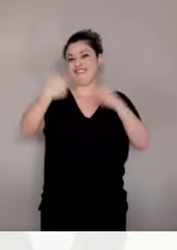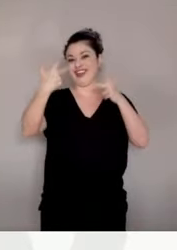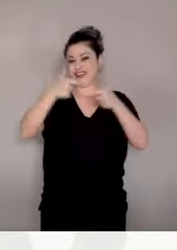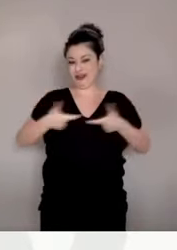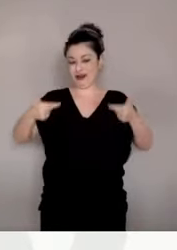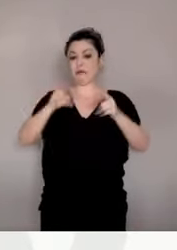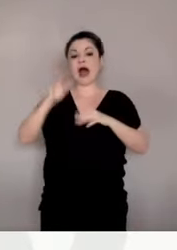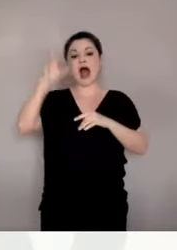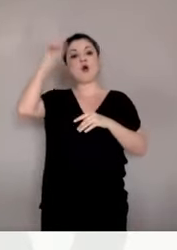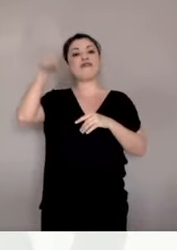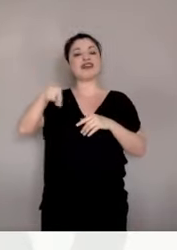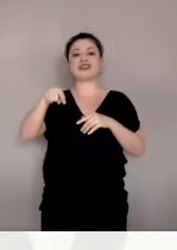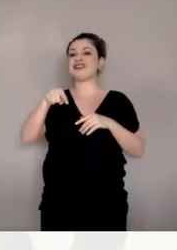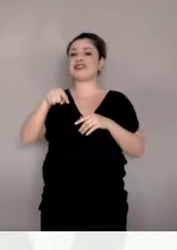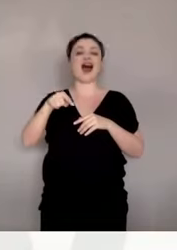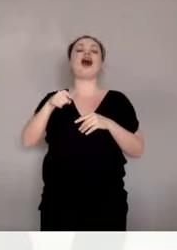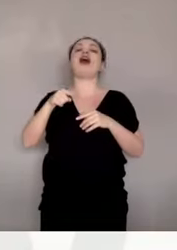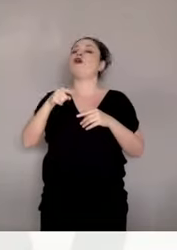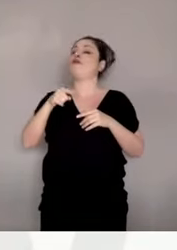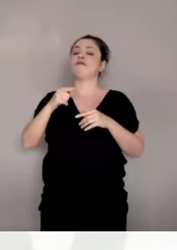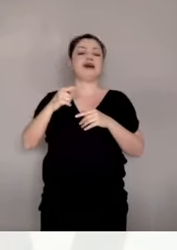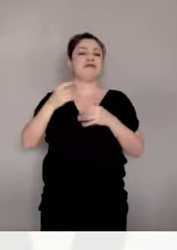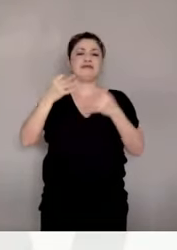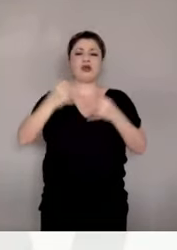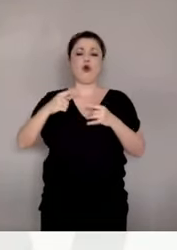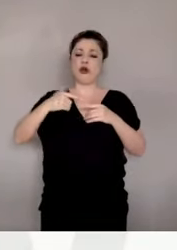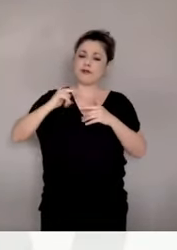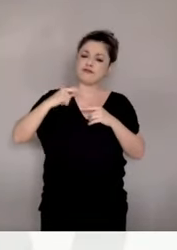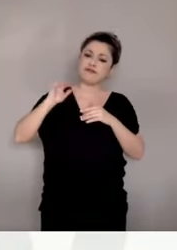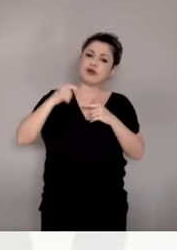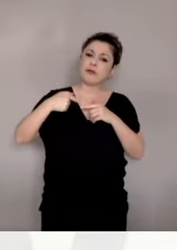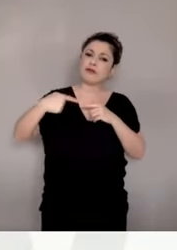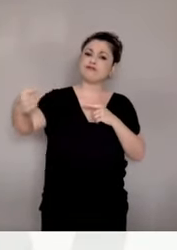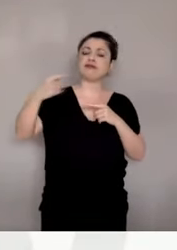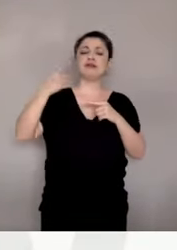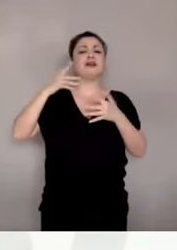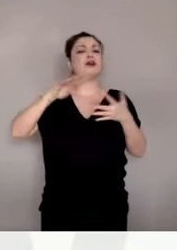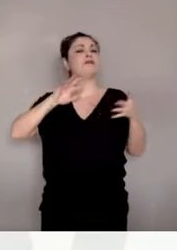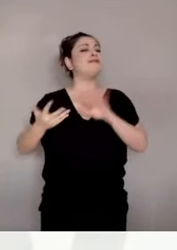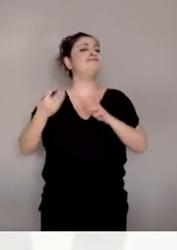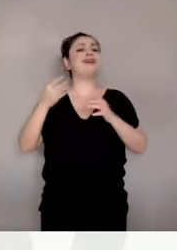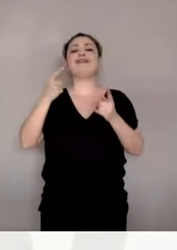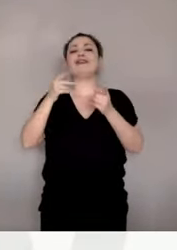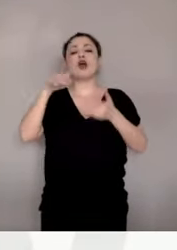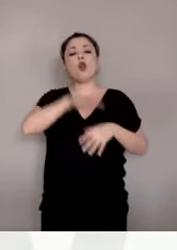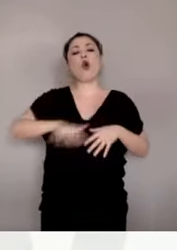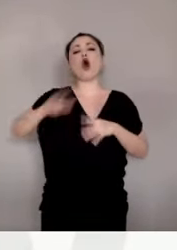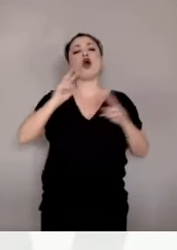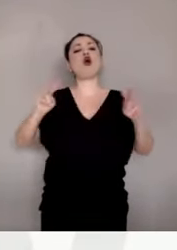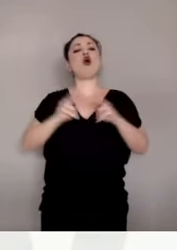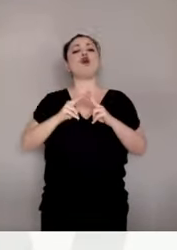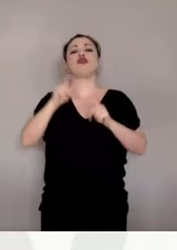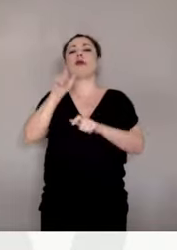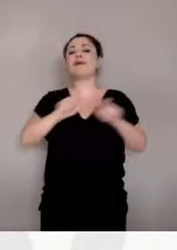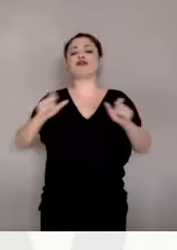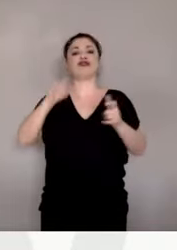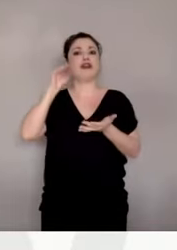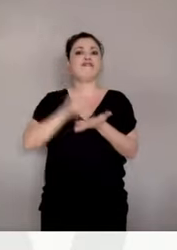ma l'università è e sarà sempre più un luogo di incontro di persone fisiche, di persone vere, di persone che